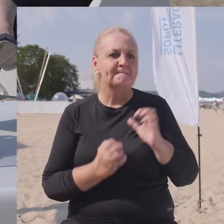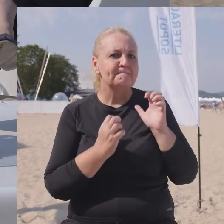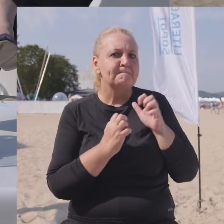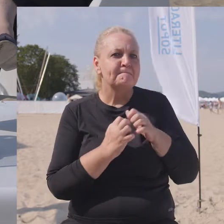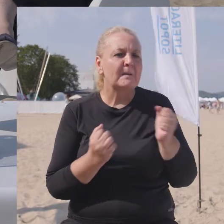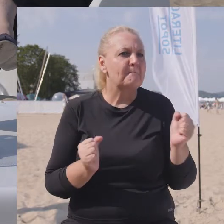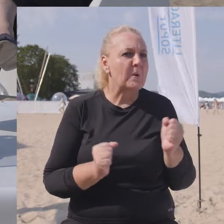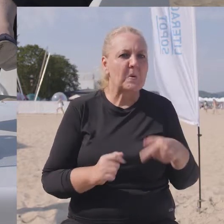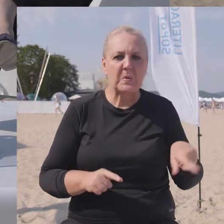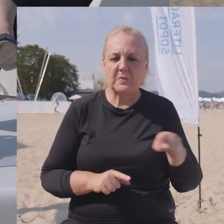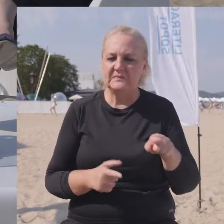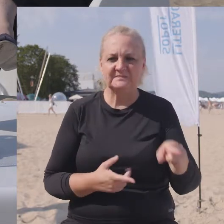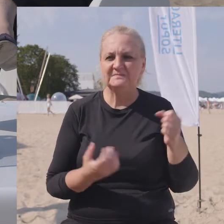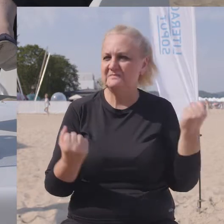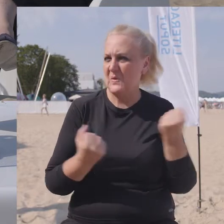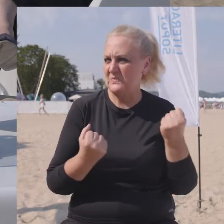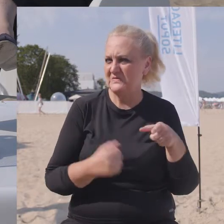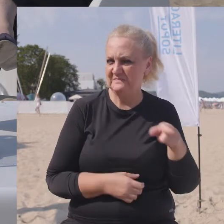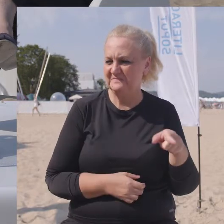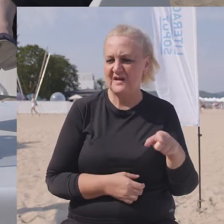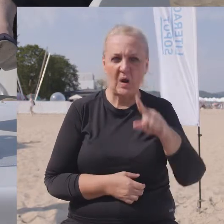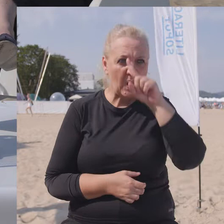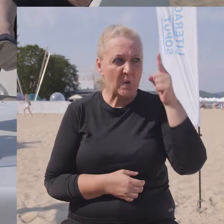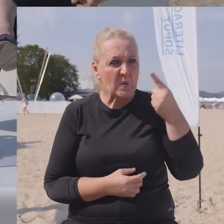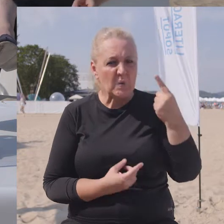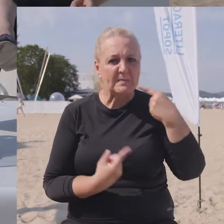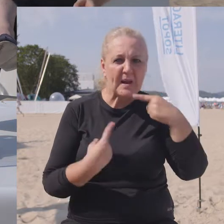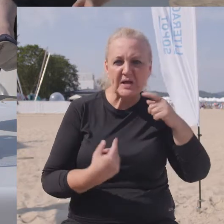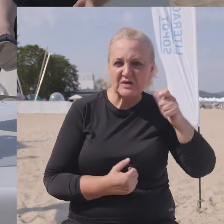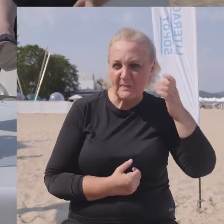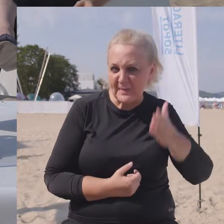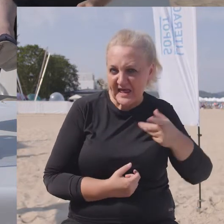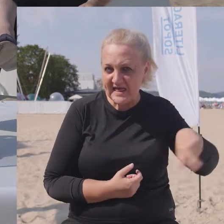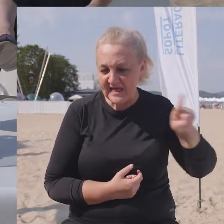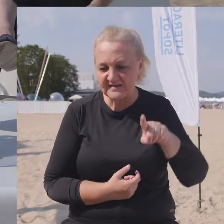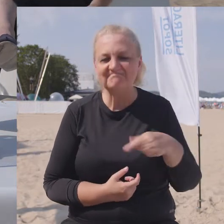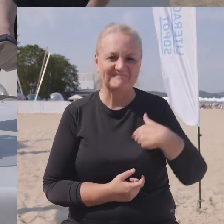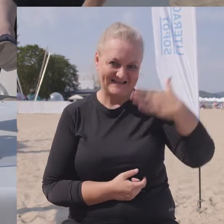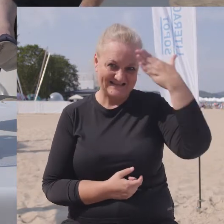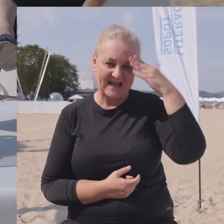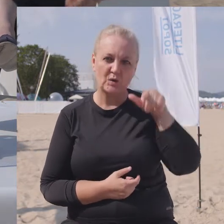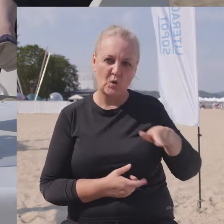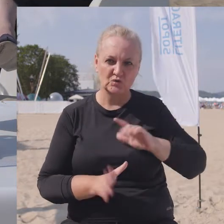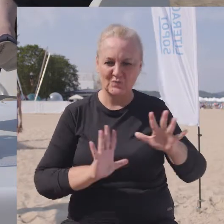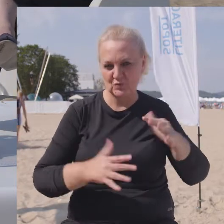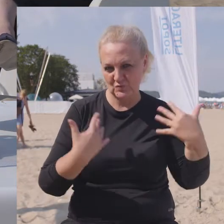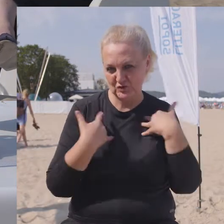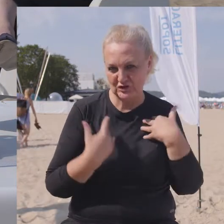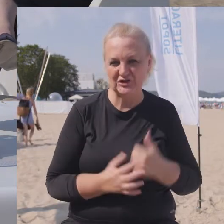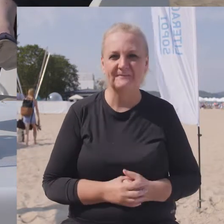która najbardziej na świecie boi się tego, co ludzie powiedzą. Doskonale znamy taki sposób na